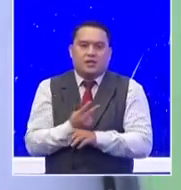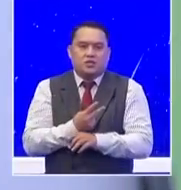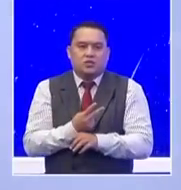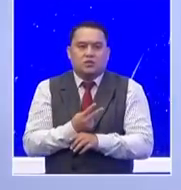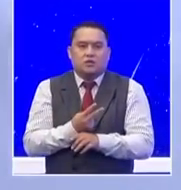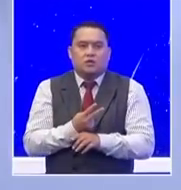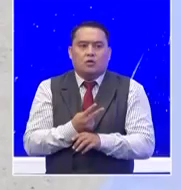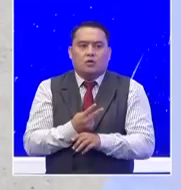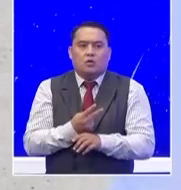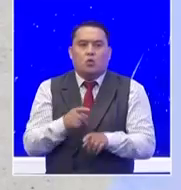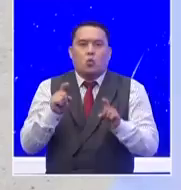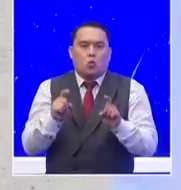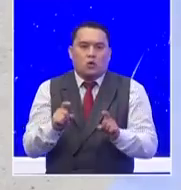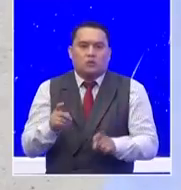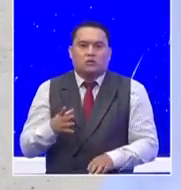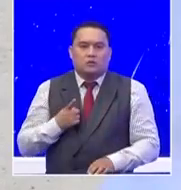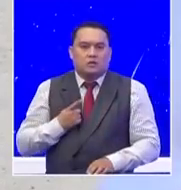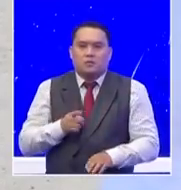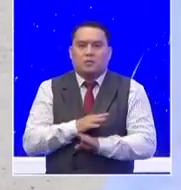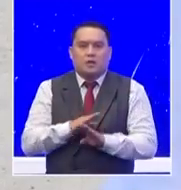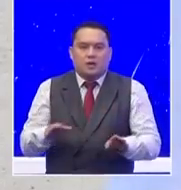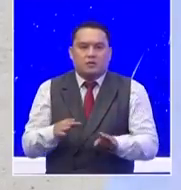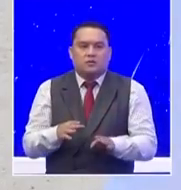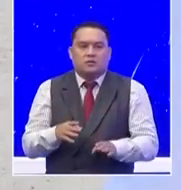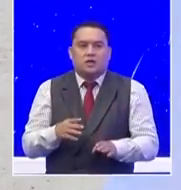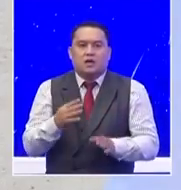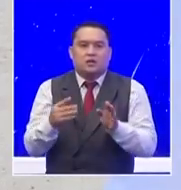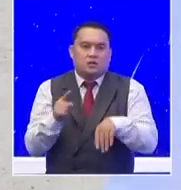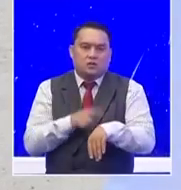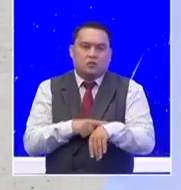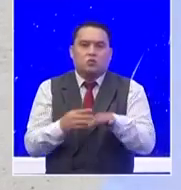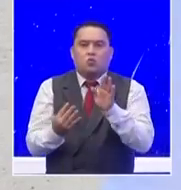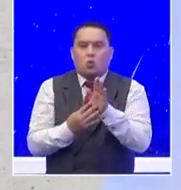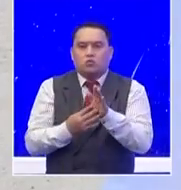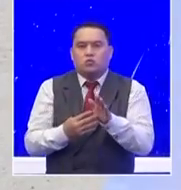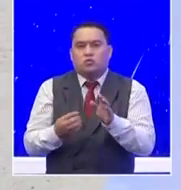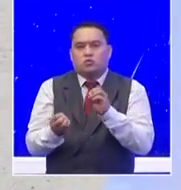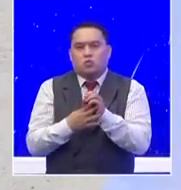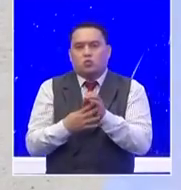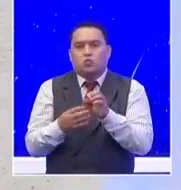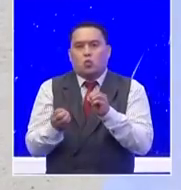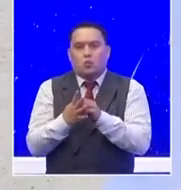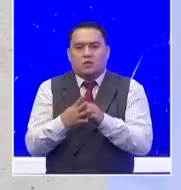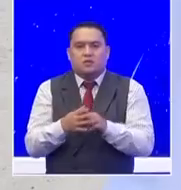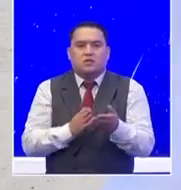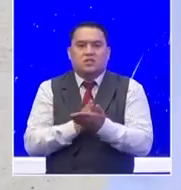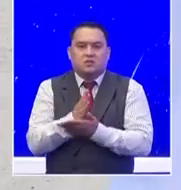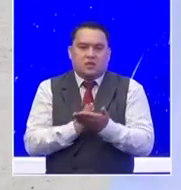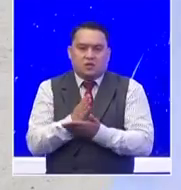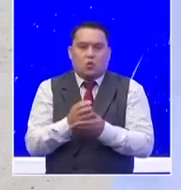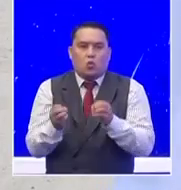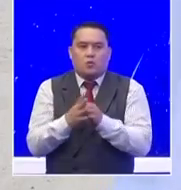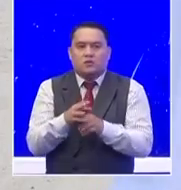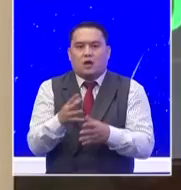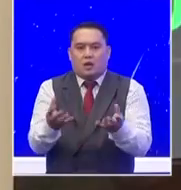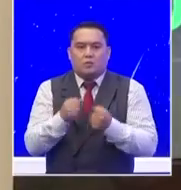орталықтың қасында көп отырмайды. Яғни өзінің сағат 9-ға брондатса, 9-15-ке дейін бұл бронның қызметін 15 минут